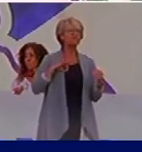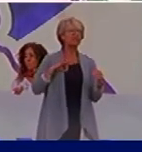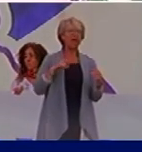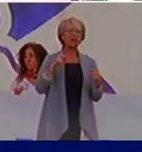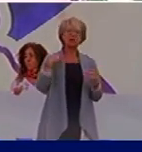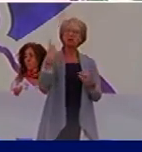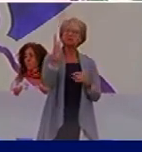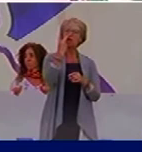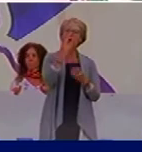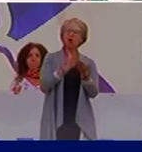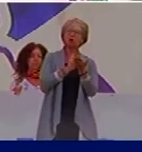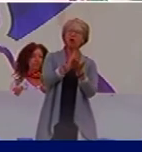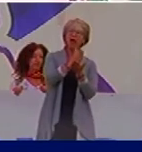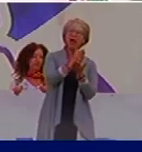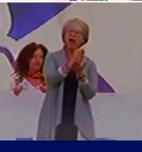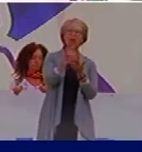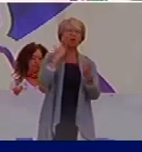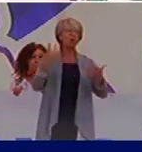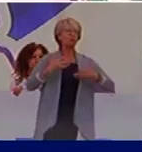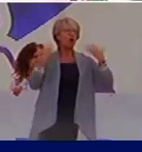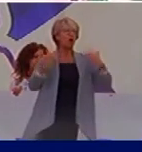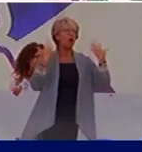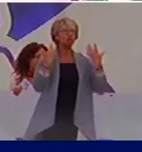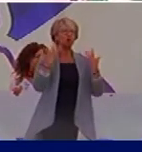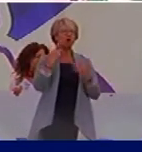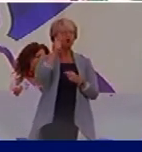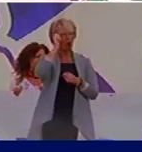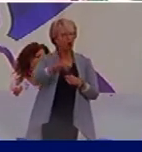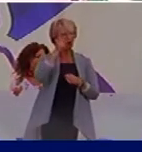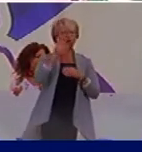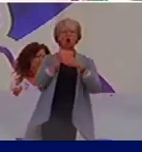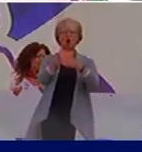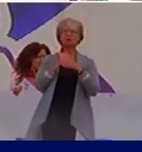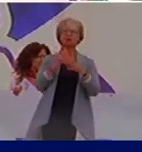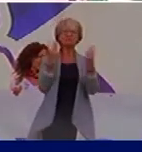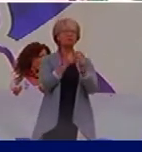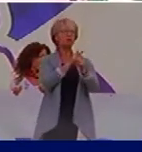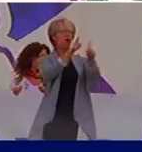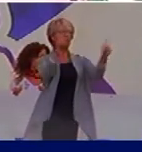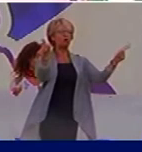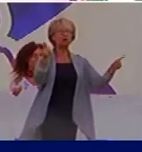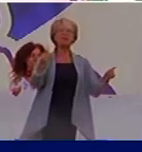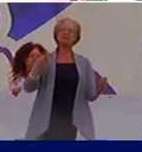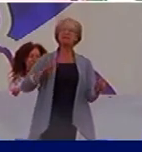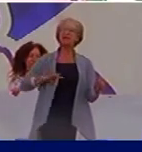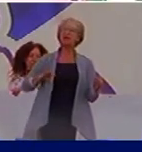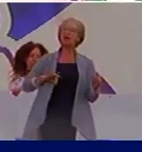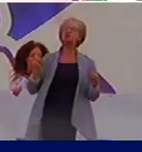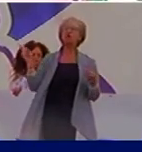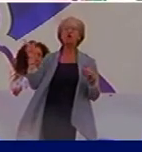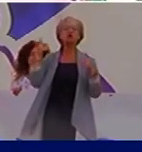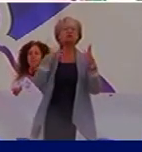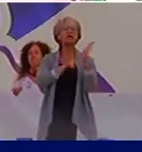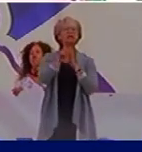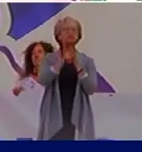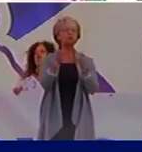secondo anno consecutivo, e ho la gioia e l'onore di condividerlo con voi, questi senatori sono risultati